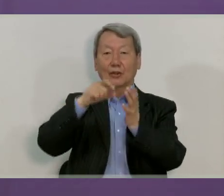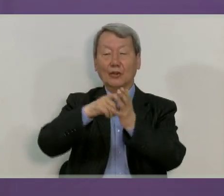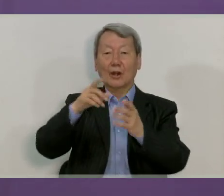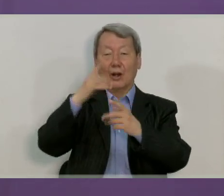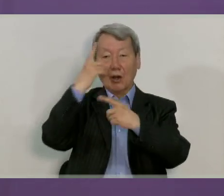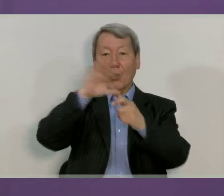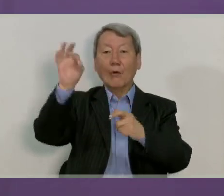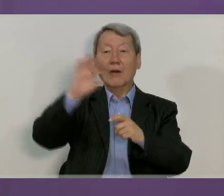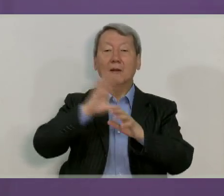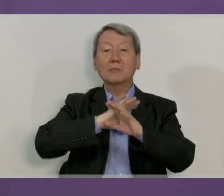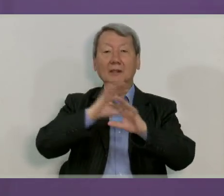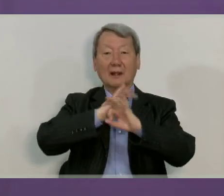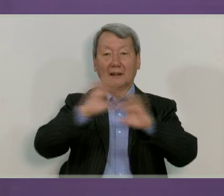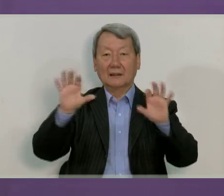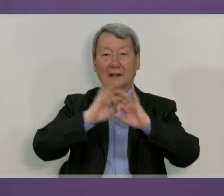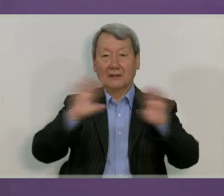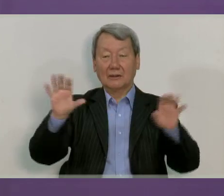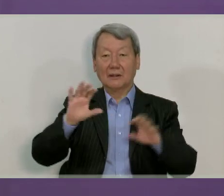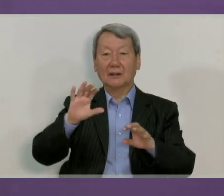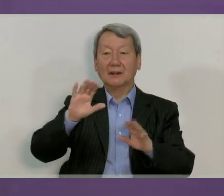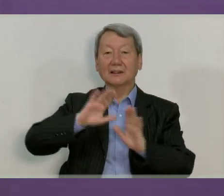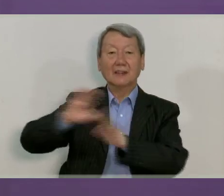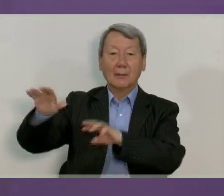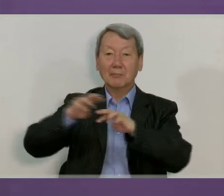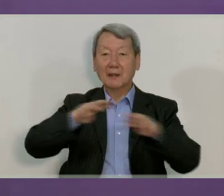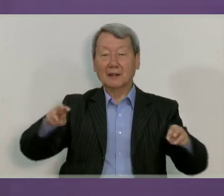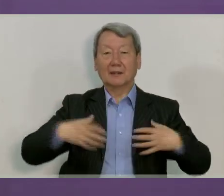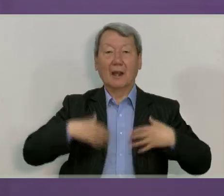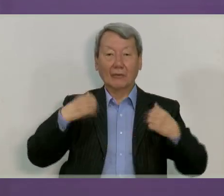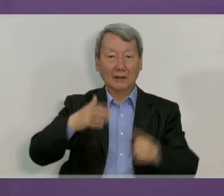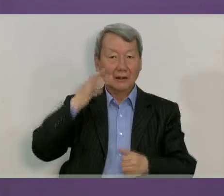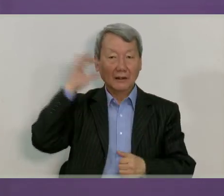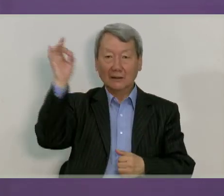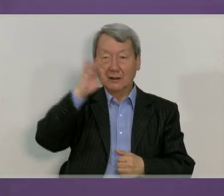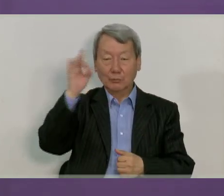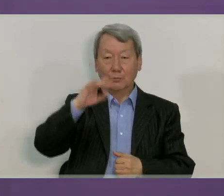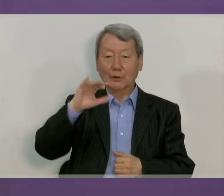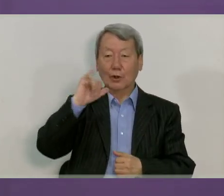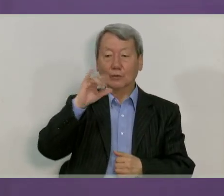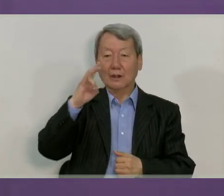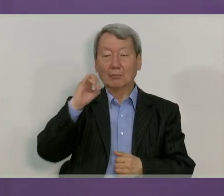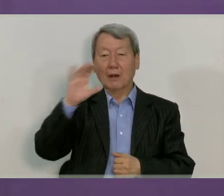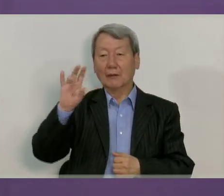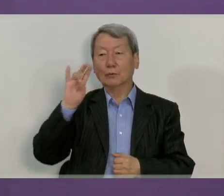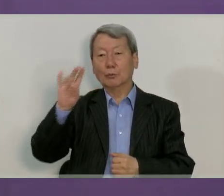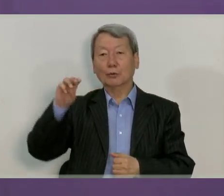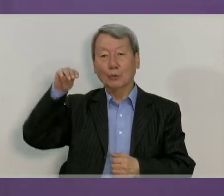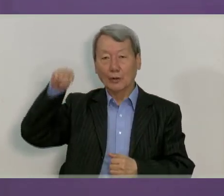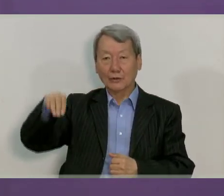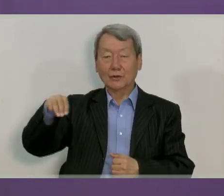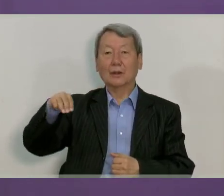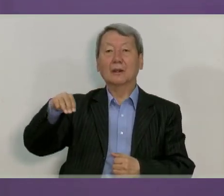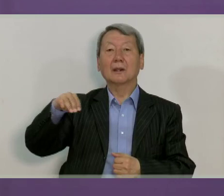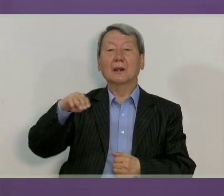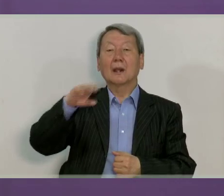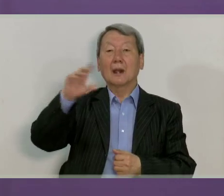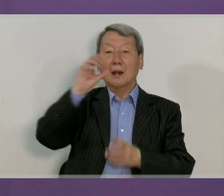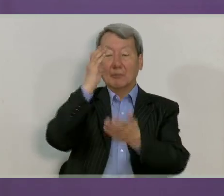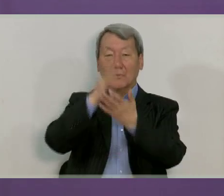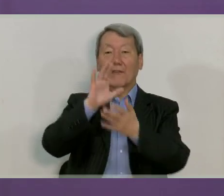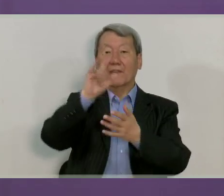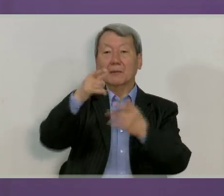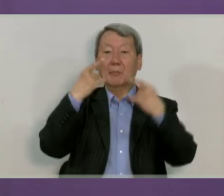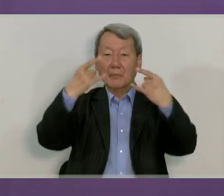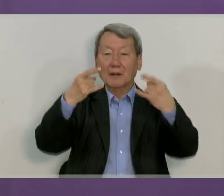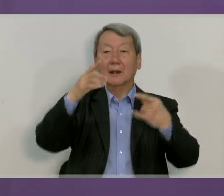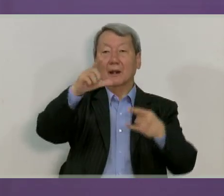штаба. Вас проинформировал заместитель министра здравоохранения Кыргызской Республики Усунбаев Нурболот Төлөшович. Брифинг в прямом эфире